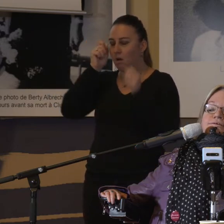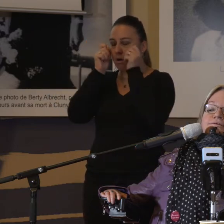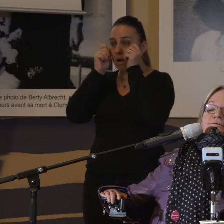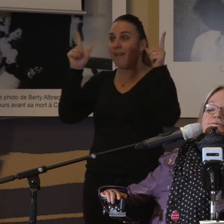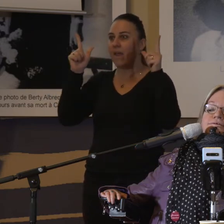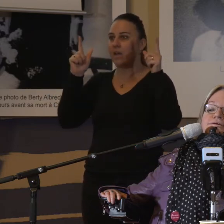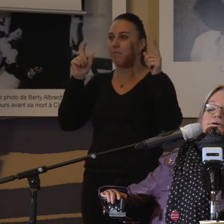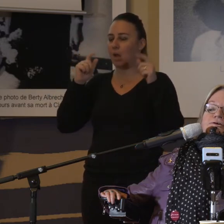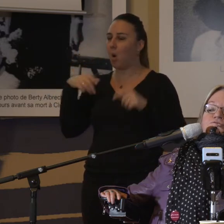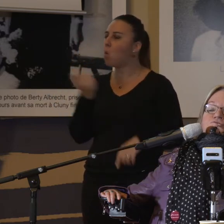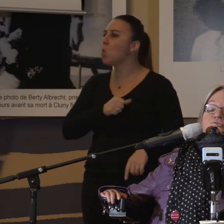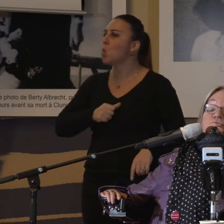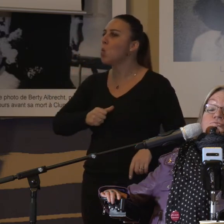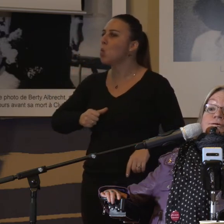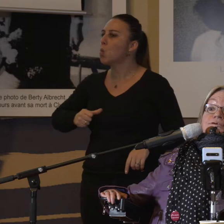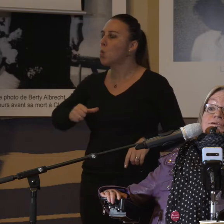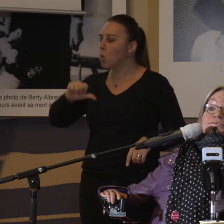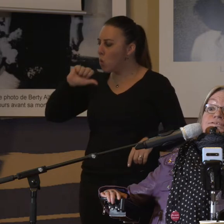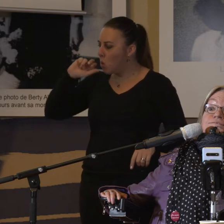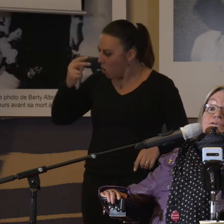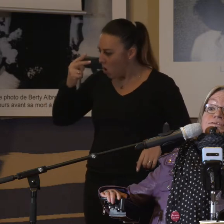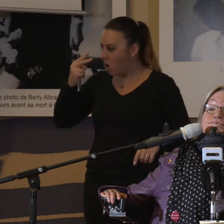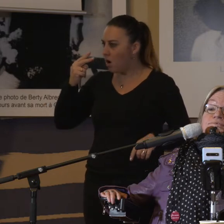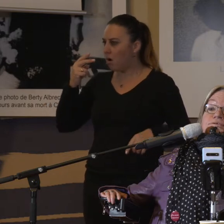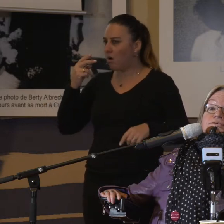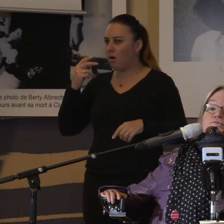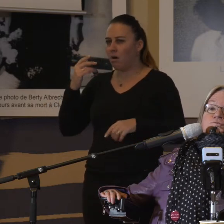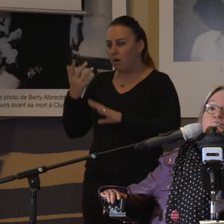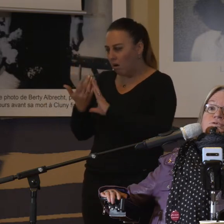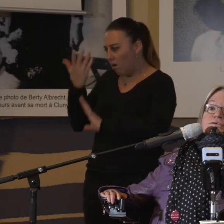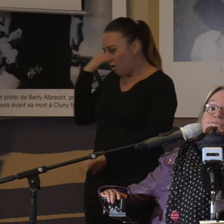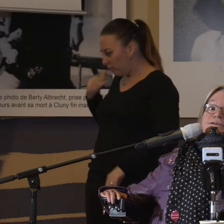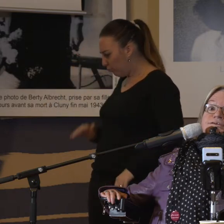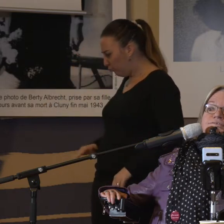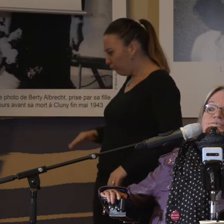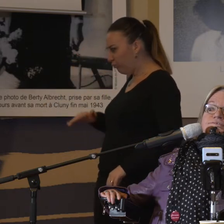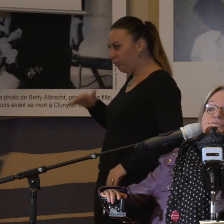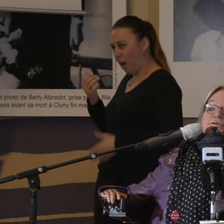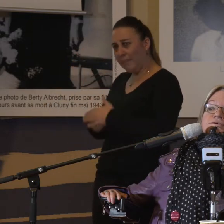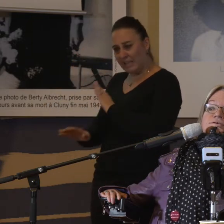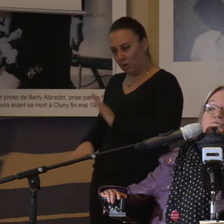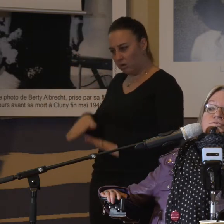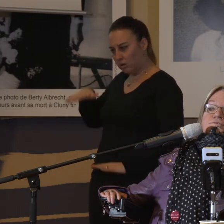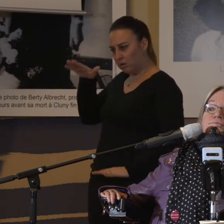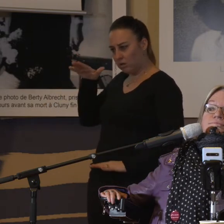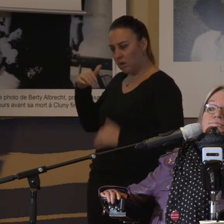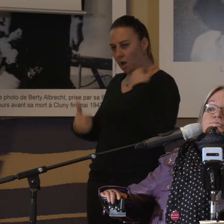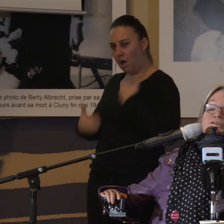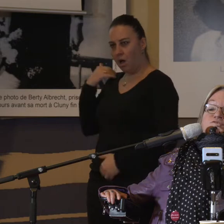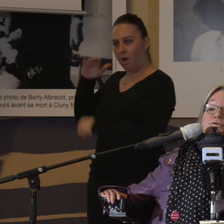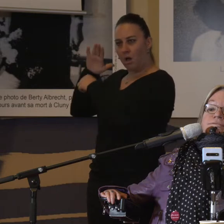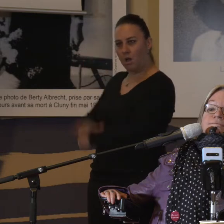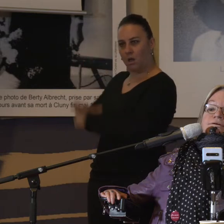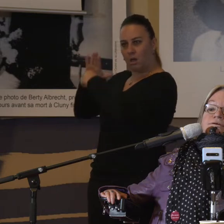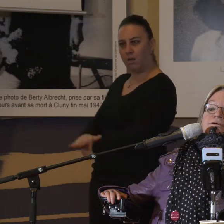brutal. Quand on se rend compte qu'on a baigné dans un validisme depuis sa naissance, qu'on